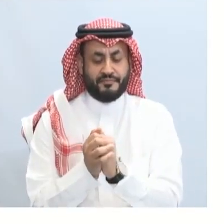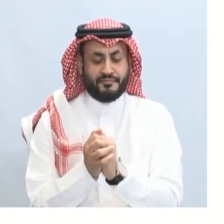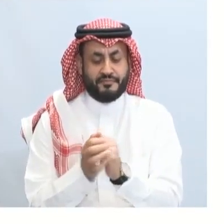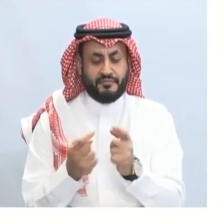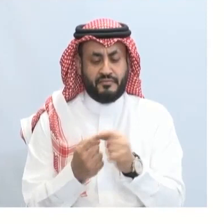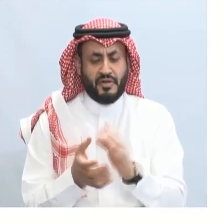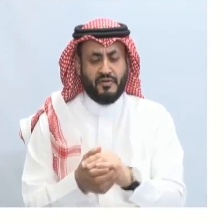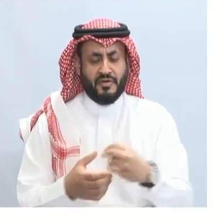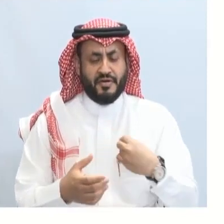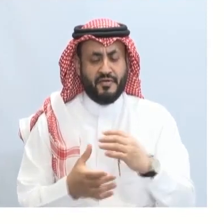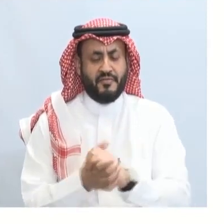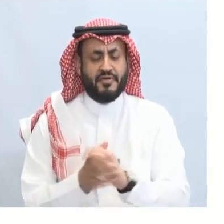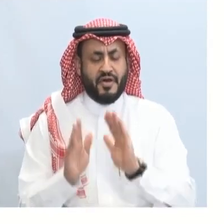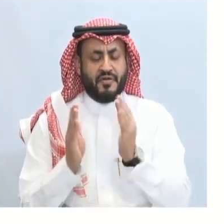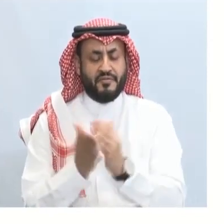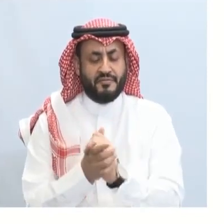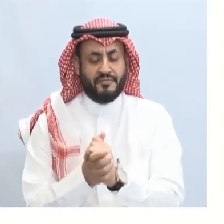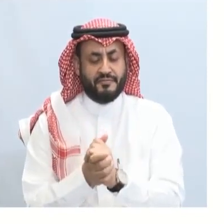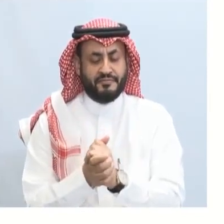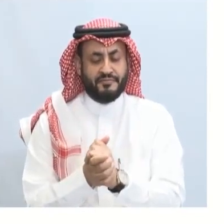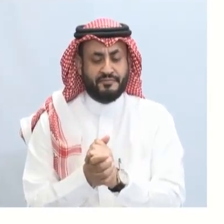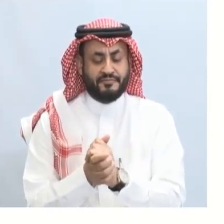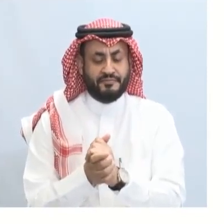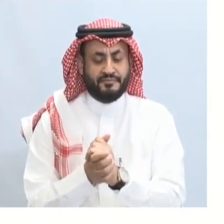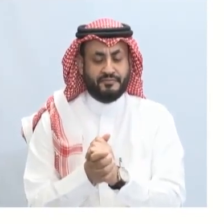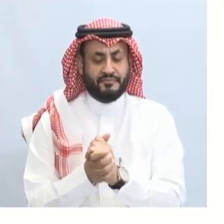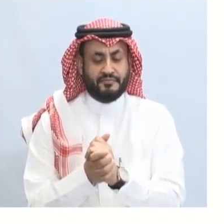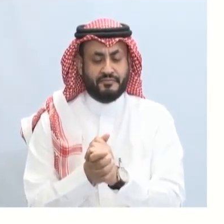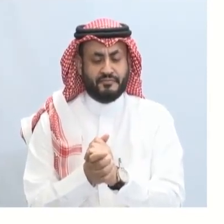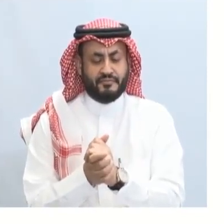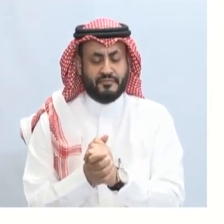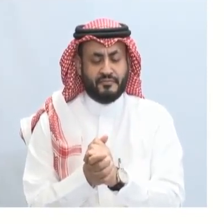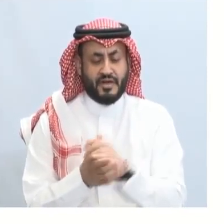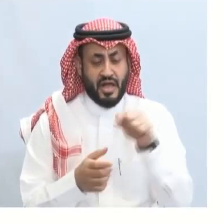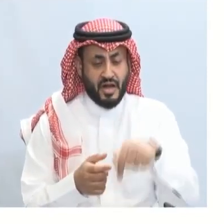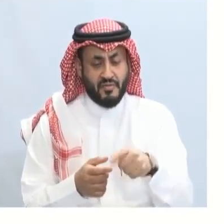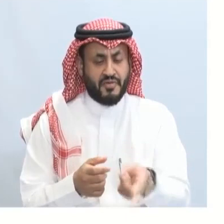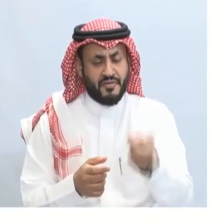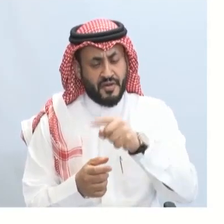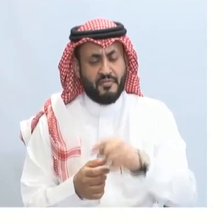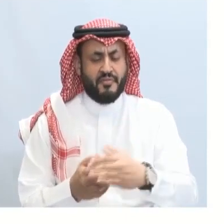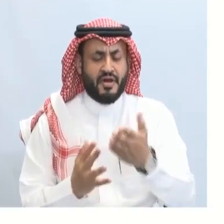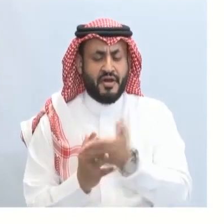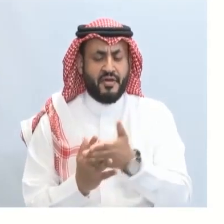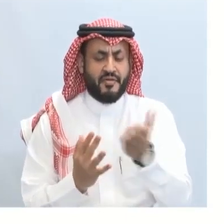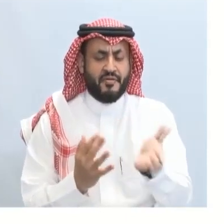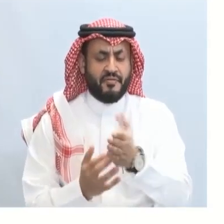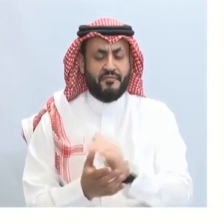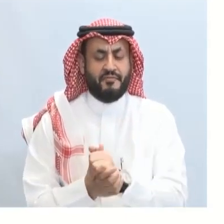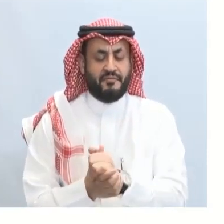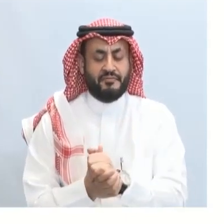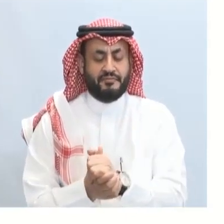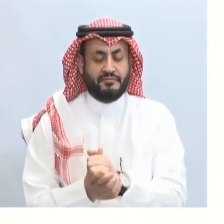المسؤوليه الاجتماعيه اهداف الدرس سنحقق بعض الاهداف في درسنا اليوم والاخر في الدرس